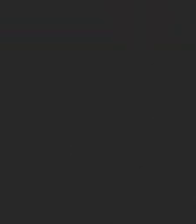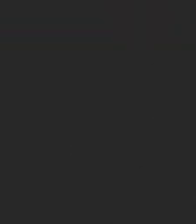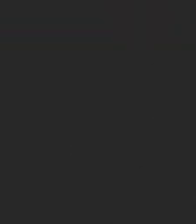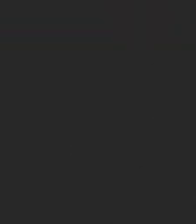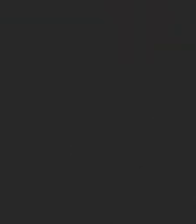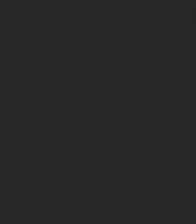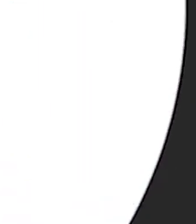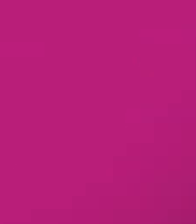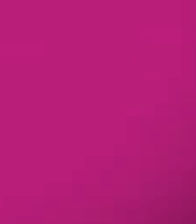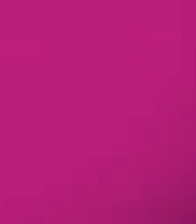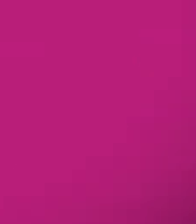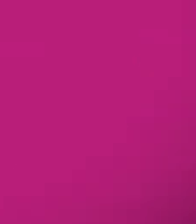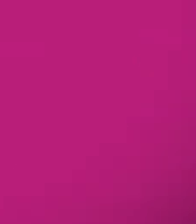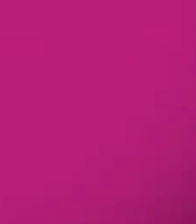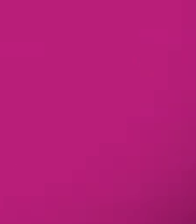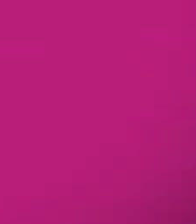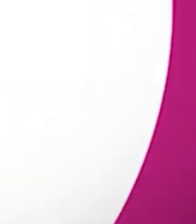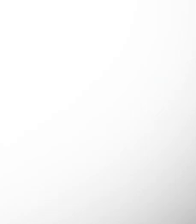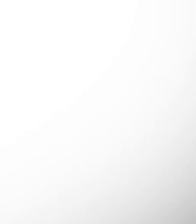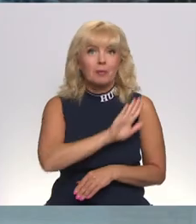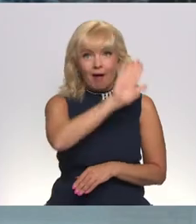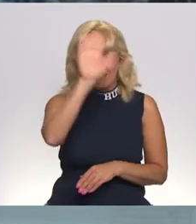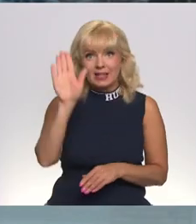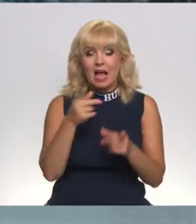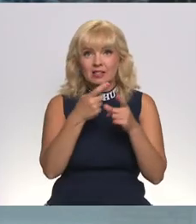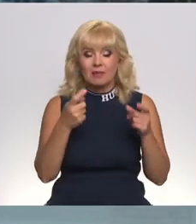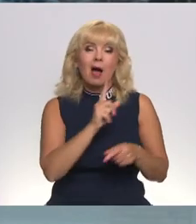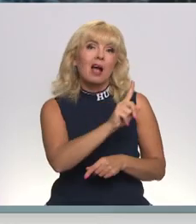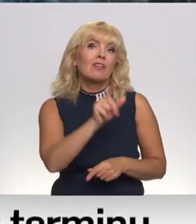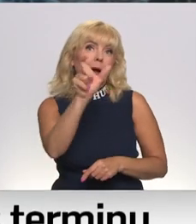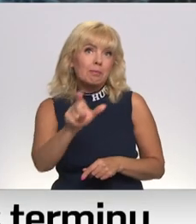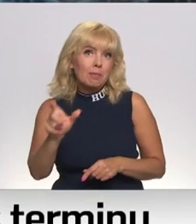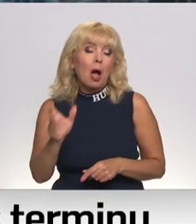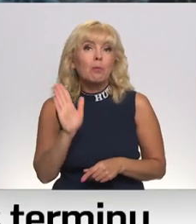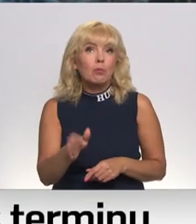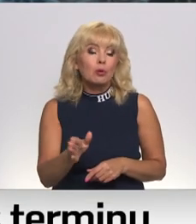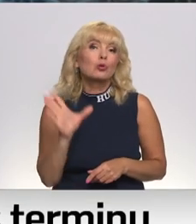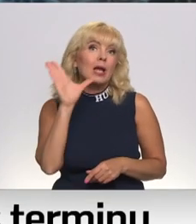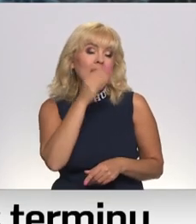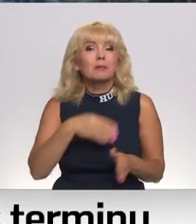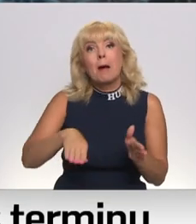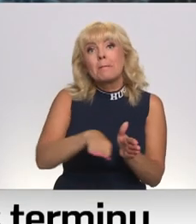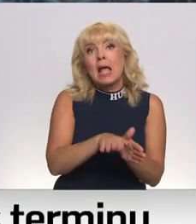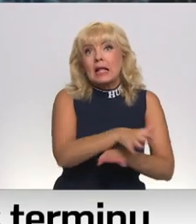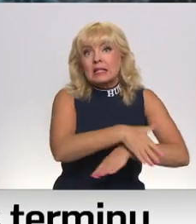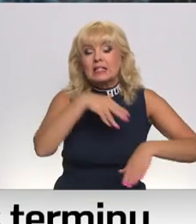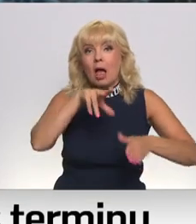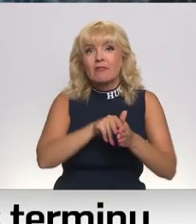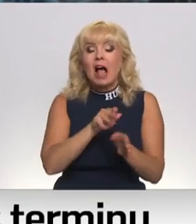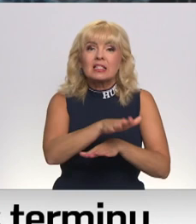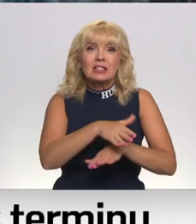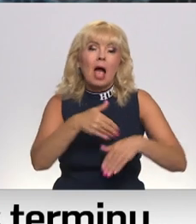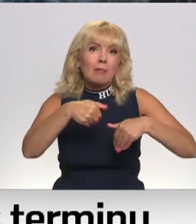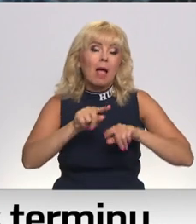Re, viss ēters ir te! Lai ikvienam pilsonim būtu iespēja piedalīties Saeimas vēlēšanās, Saeima lēmusi